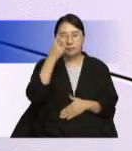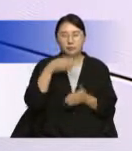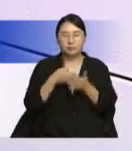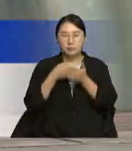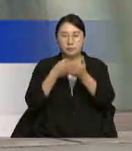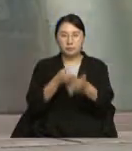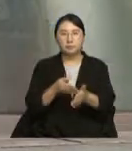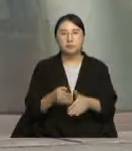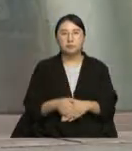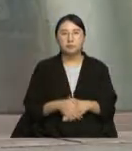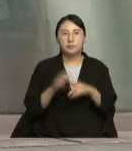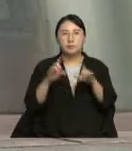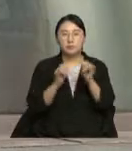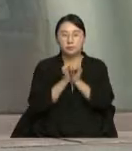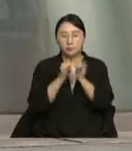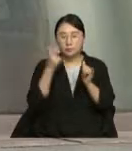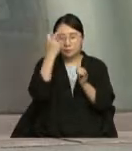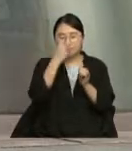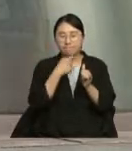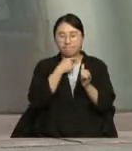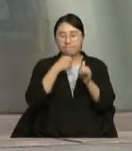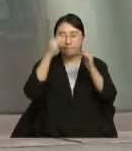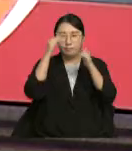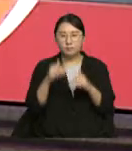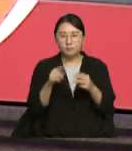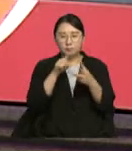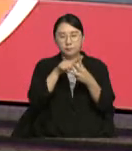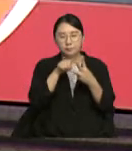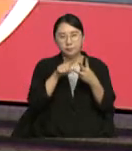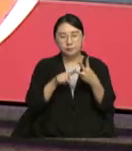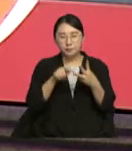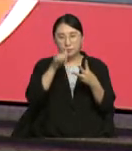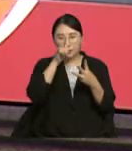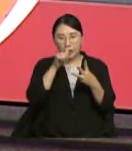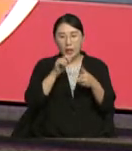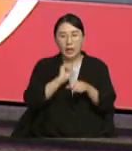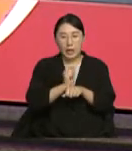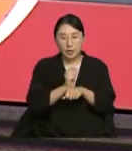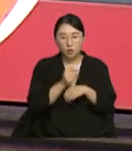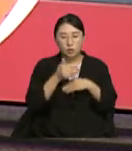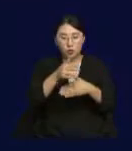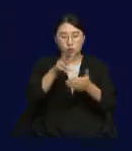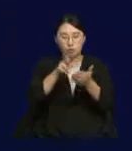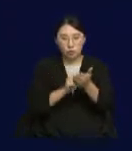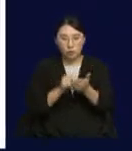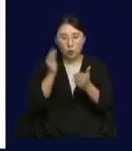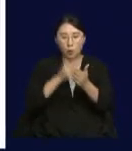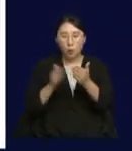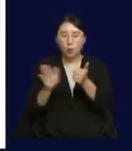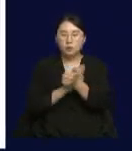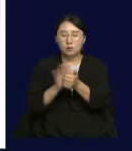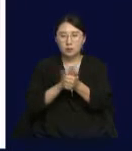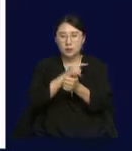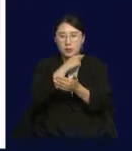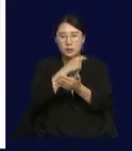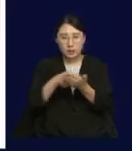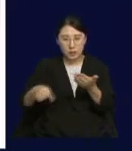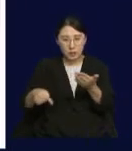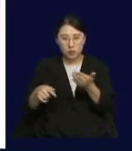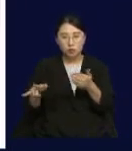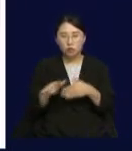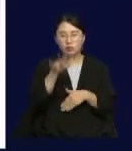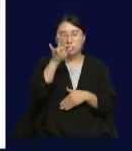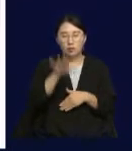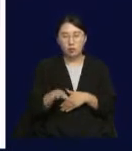청구를 하게 됐습니다. 주민들이 감사를 요구한 내용은 크게 세 가지. 행정 절차상의 문제와 공공서비스의 훼손,